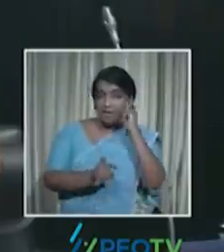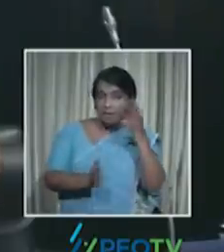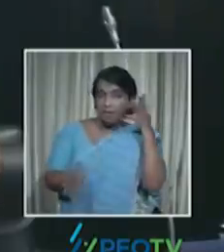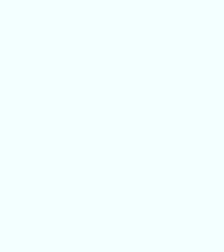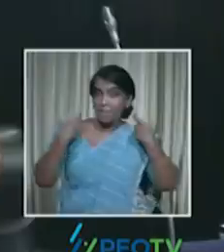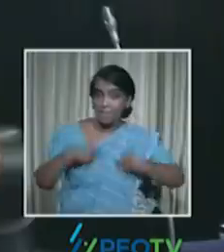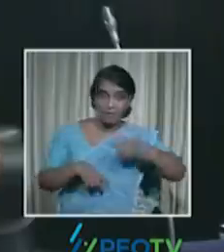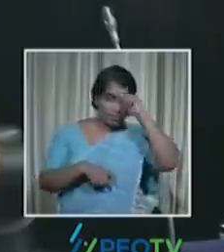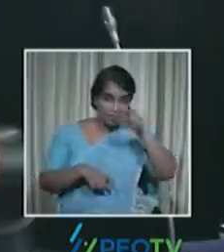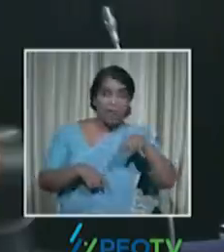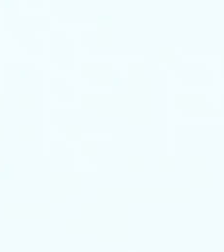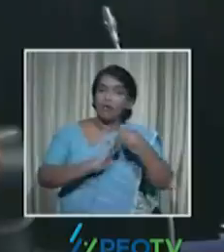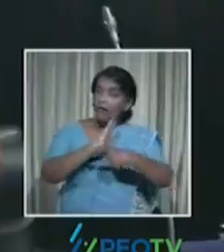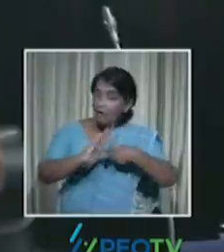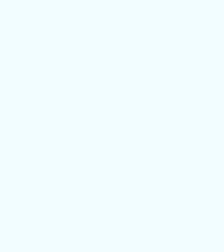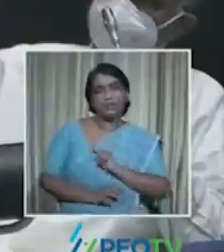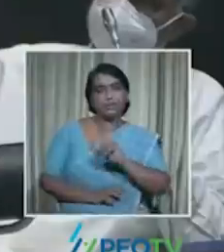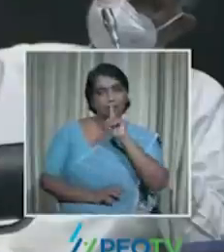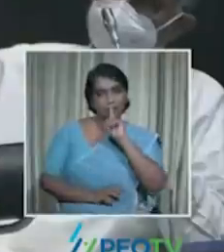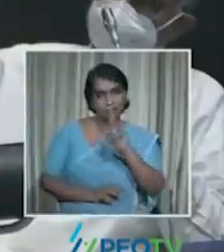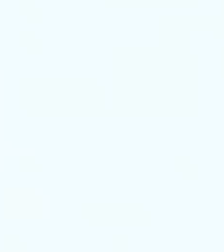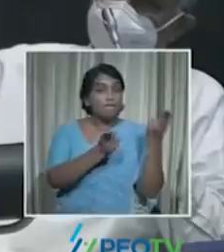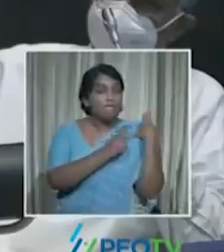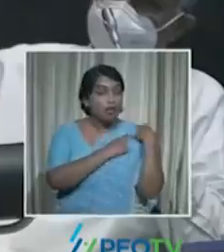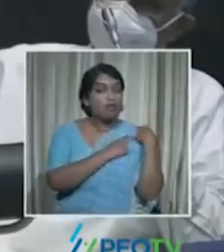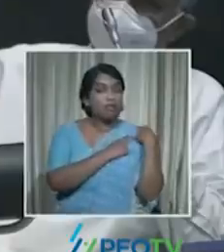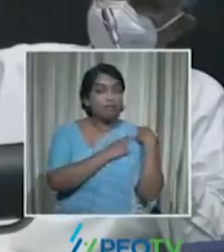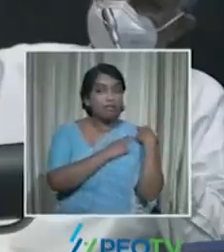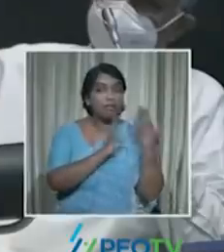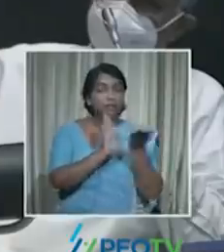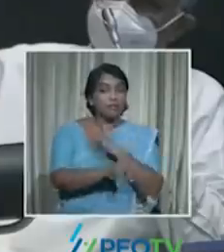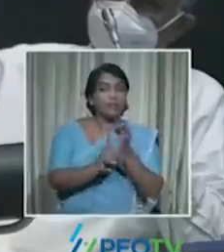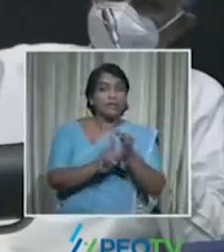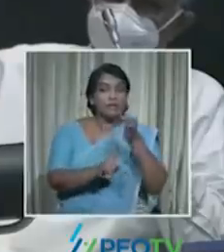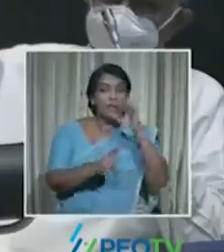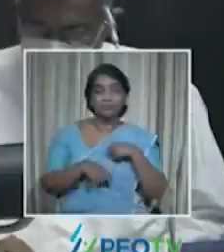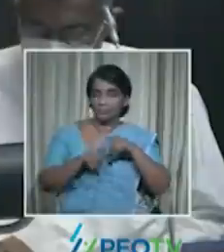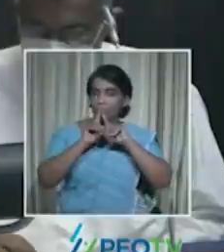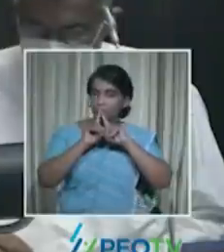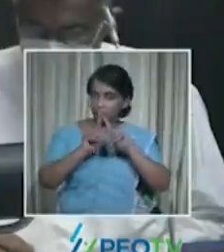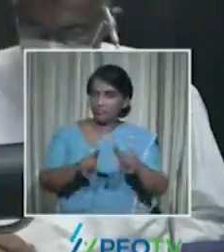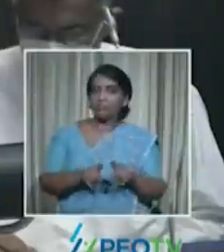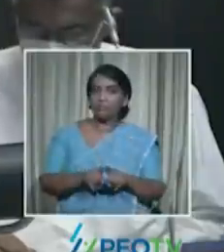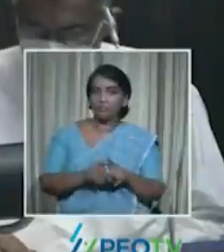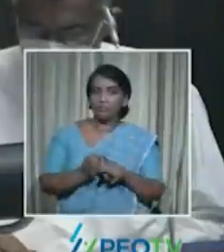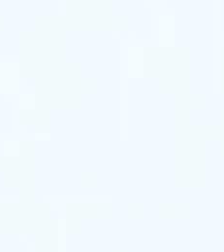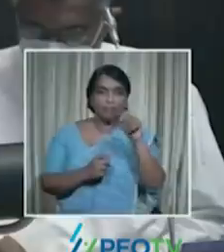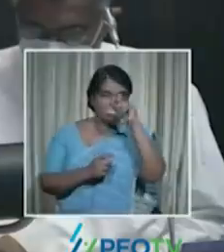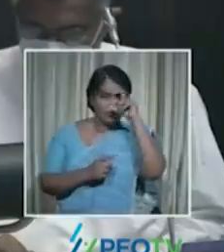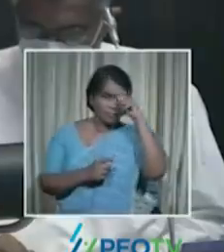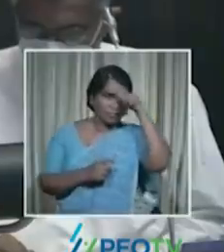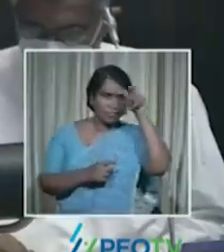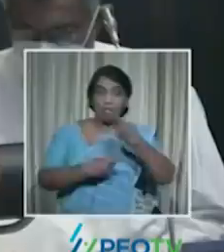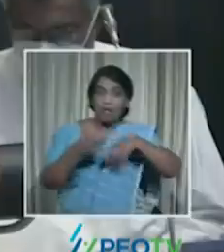මහින්ද මහත්තයා අද මුළු රටම ගිනිගන්නවා. මේකට බග කියන්න ඕනේ හිටපු ජනාධිපති මහින්ද රාජපක්ෂ මහත්තයා. අනිත් එක අපේ මහින්ද පාලසිරිසේන මහත්තයා